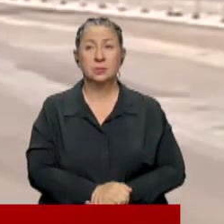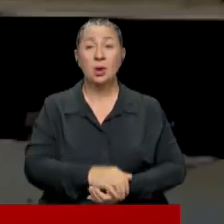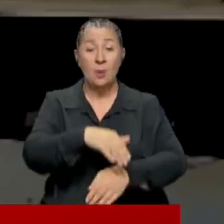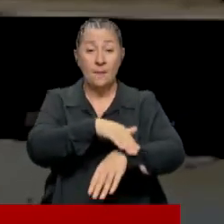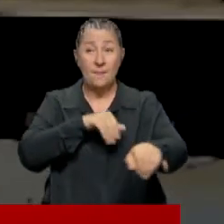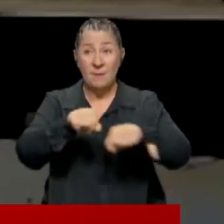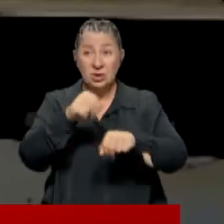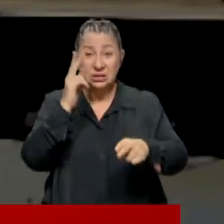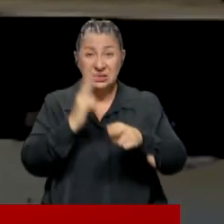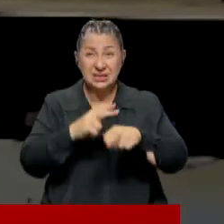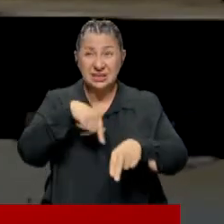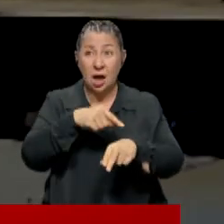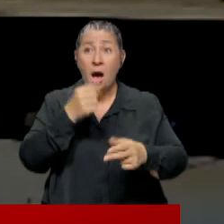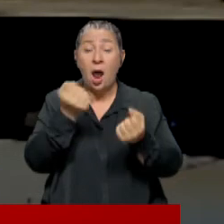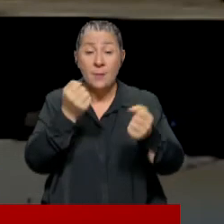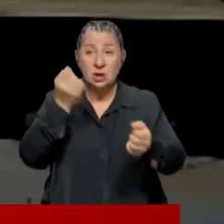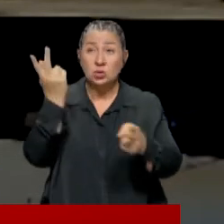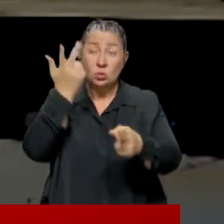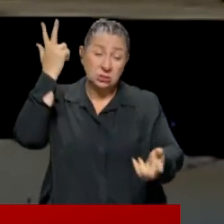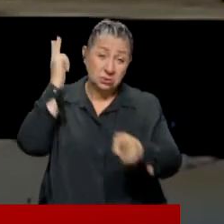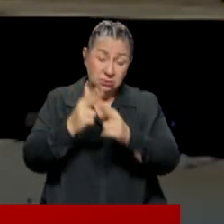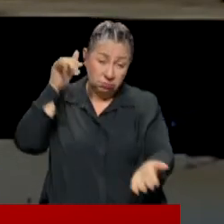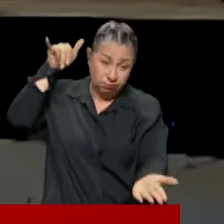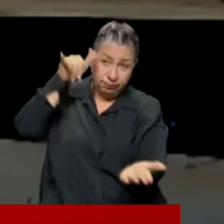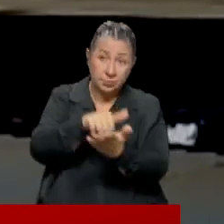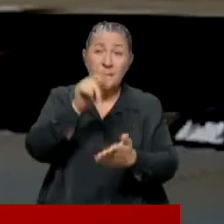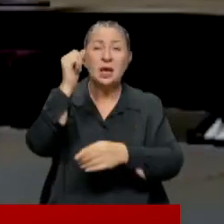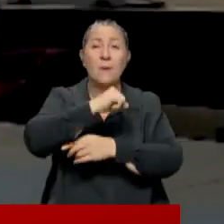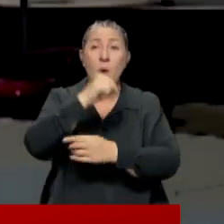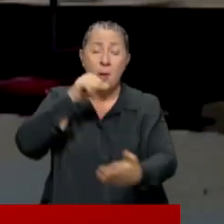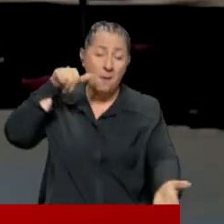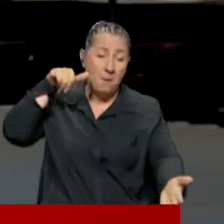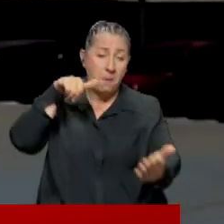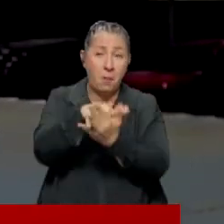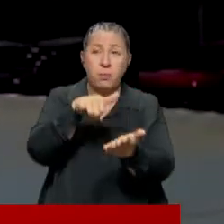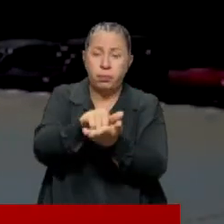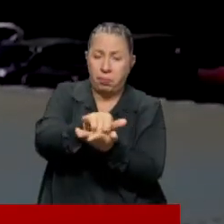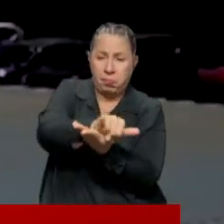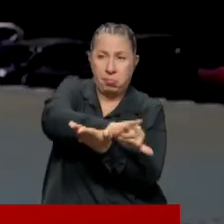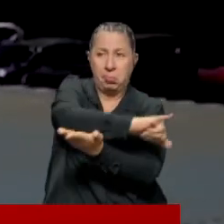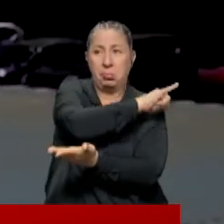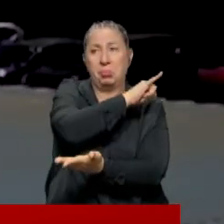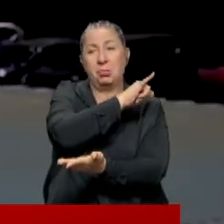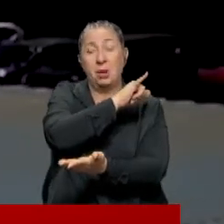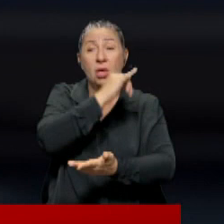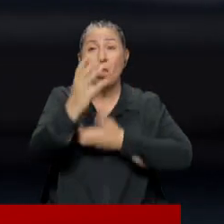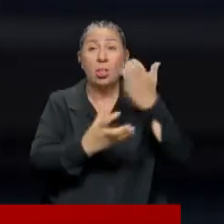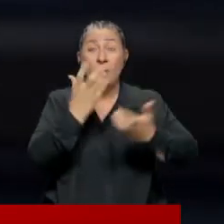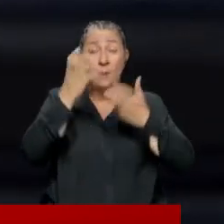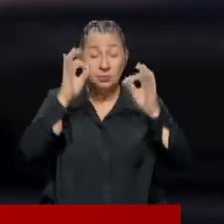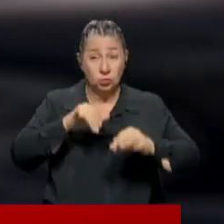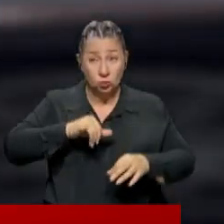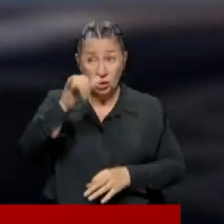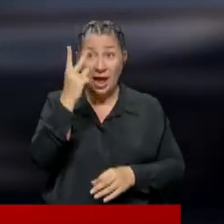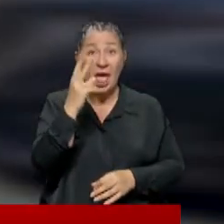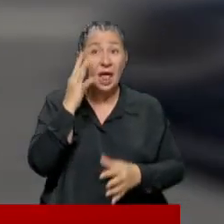Pilot kısa süre sonra araçların arasına sert iniş yaptı. Bir kamyonete çarpan uçak sürüklenerek yol dışına çıktı. Yanmaya başlayan